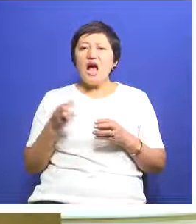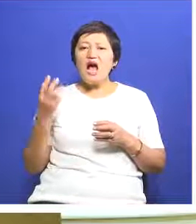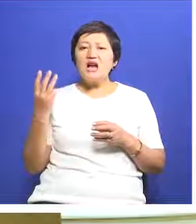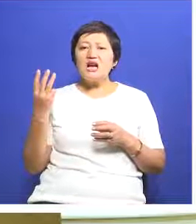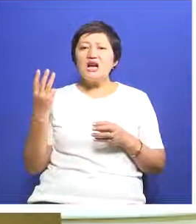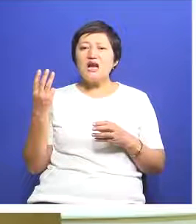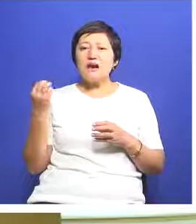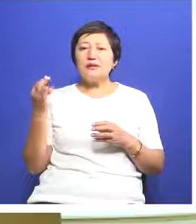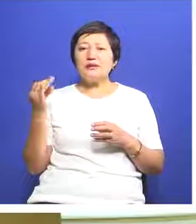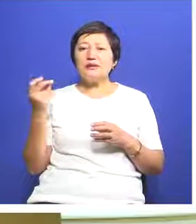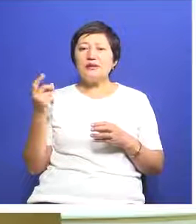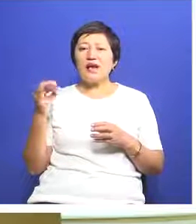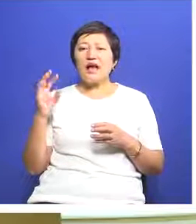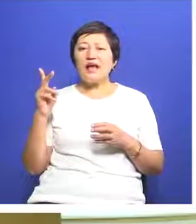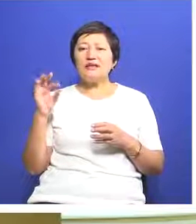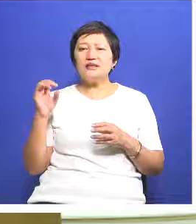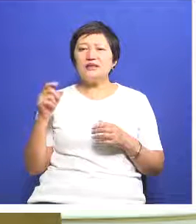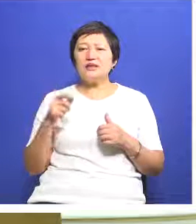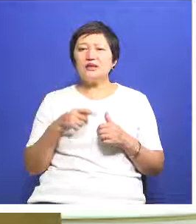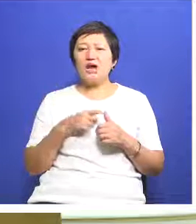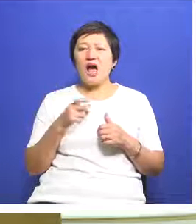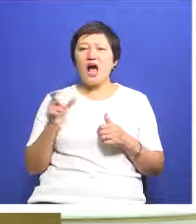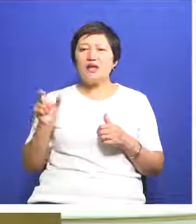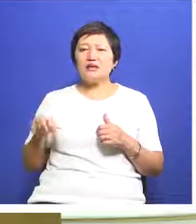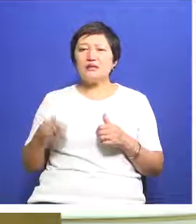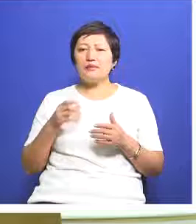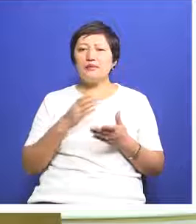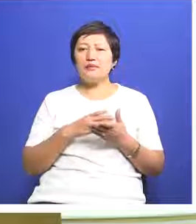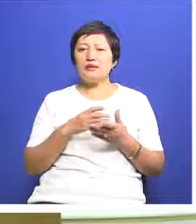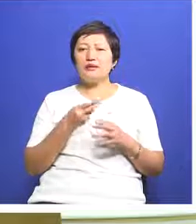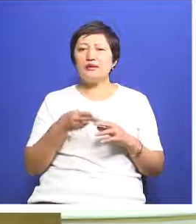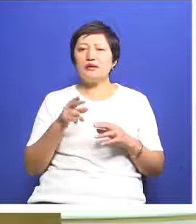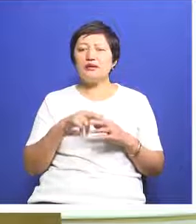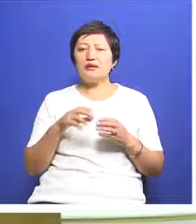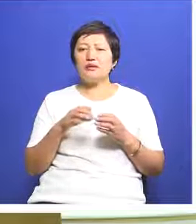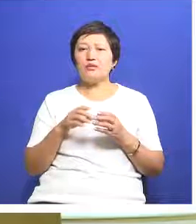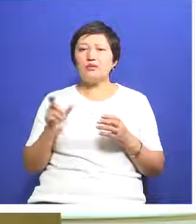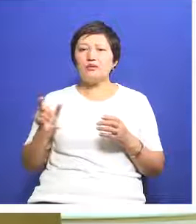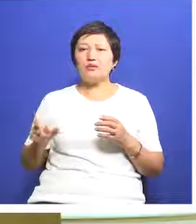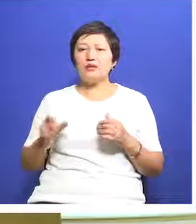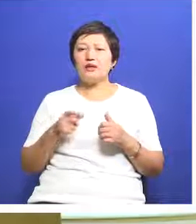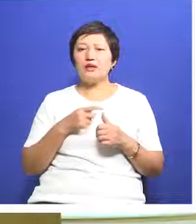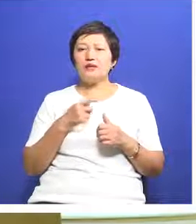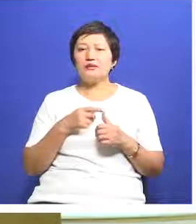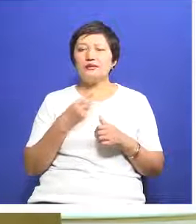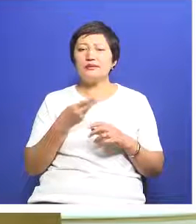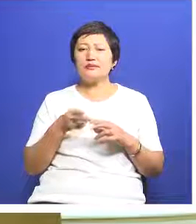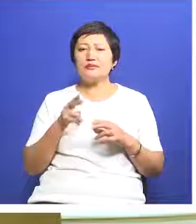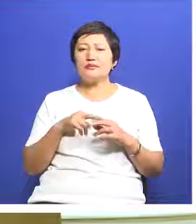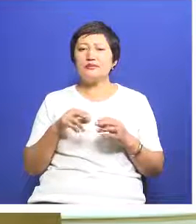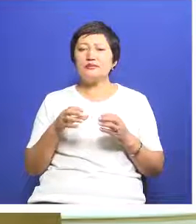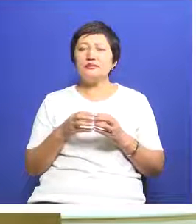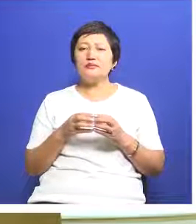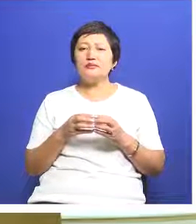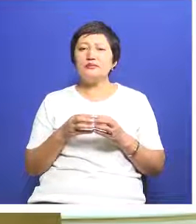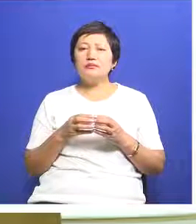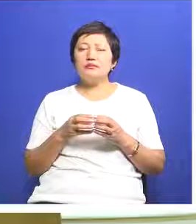Шамшиин Қайсар деген азамат бар осы азаматымыз бізде мынау